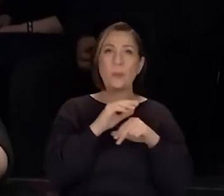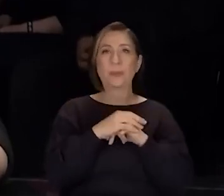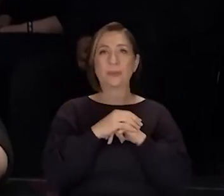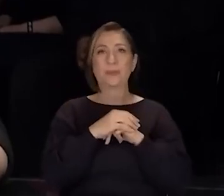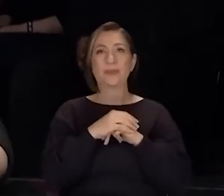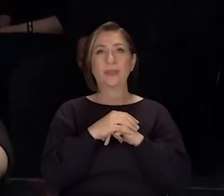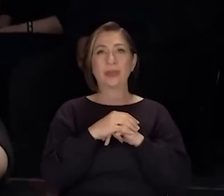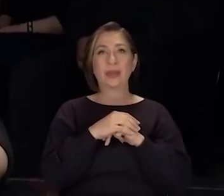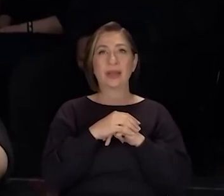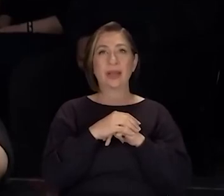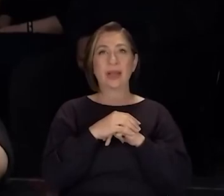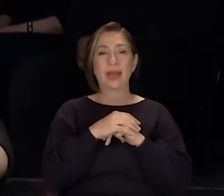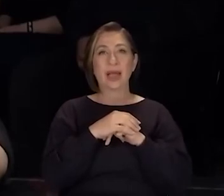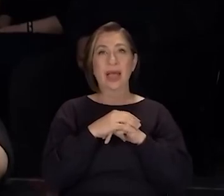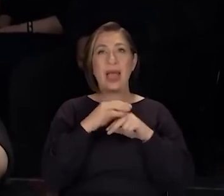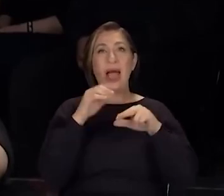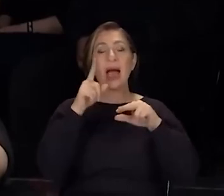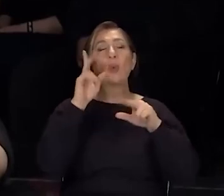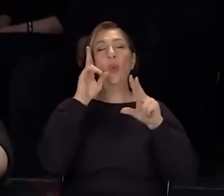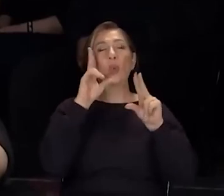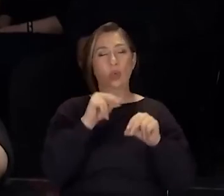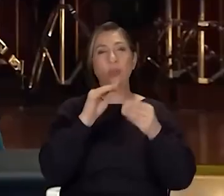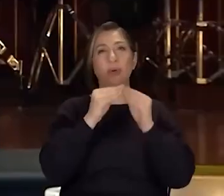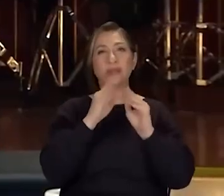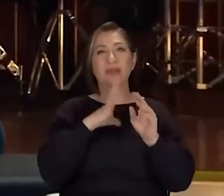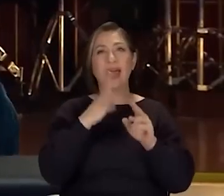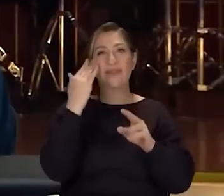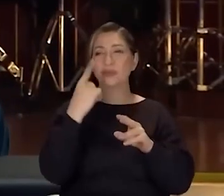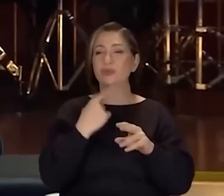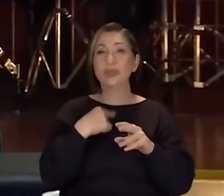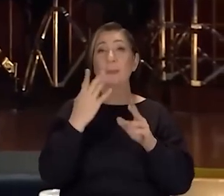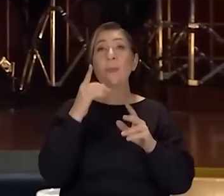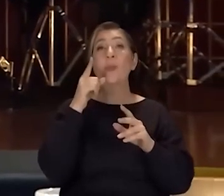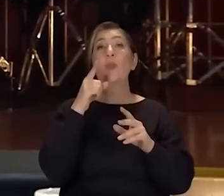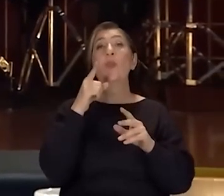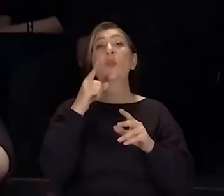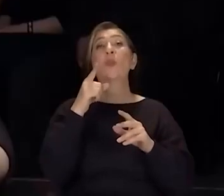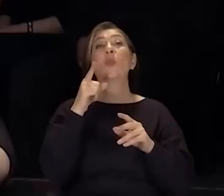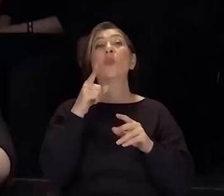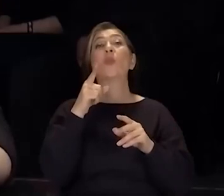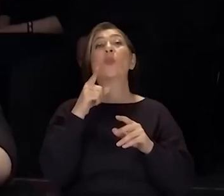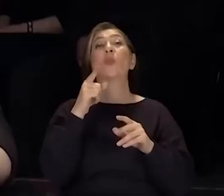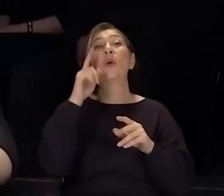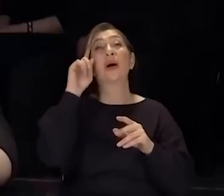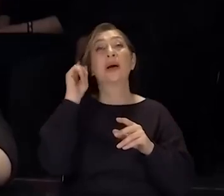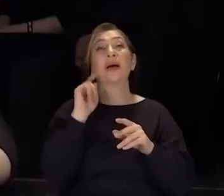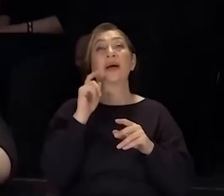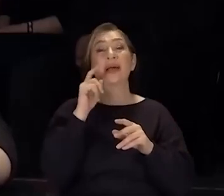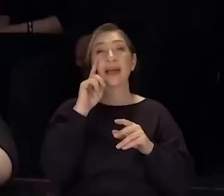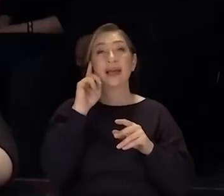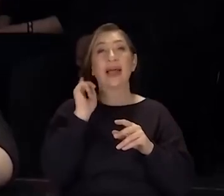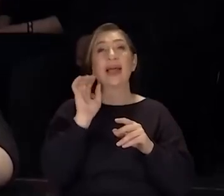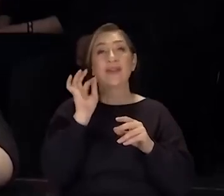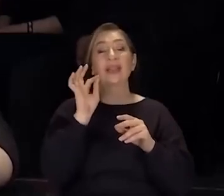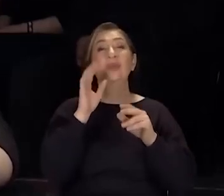Evet. Makineyle uyuyorum. Apne problemim var. Biliyorum eskiden bana bunu söylemişti ama bu açıdan hatırladım. Siz bu şu nazal durumu çöz